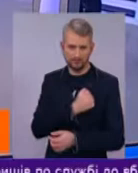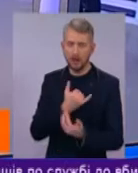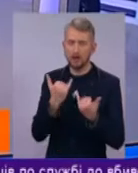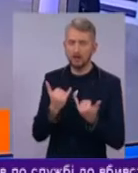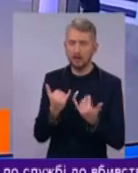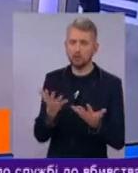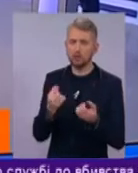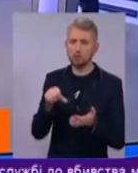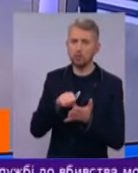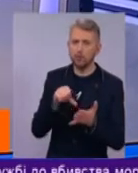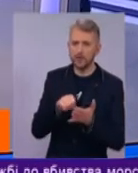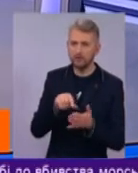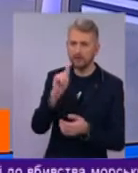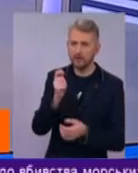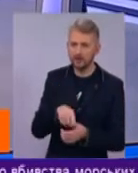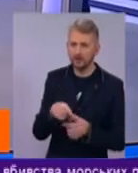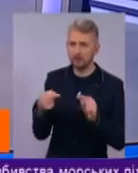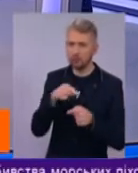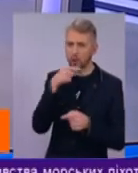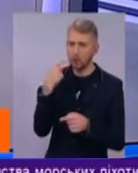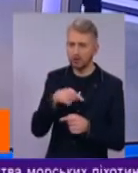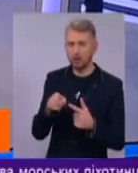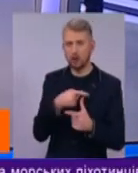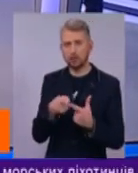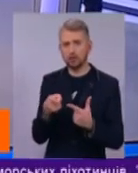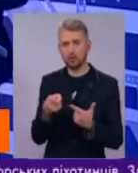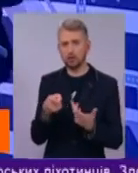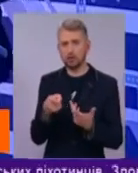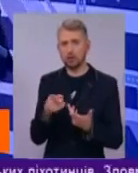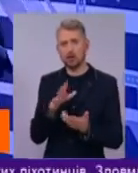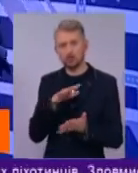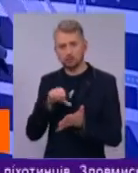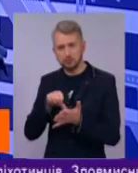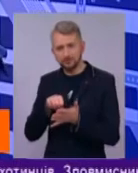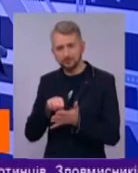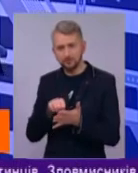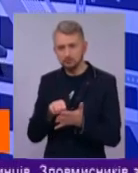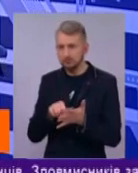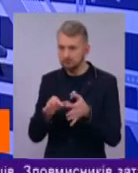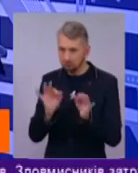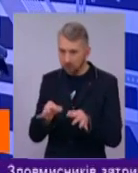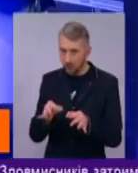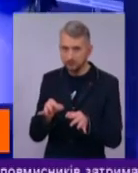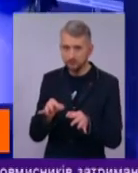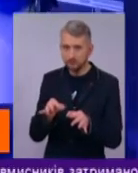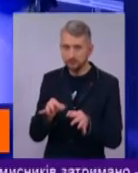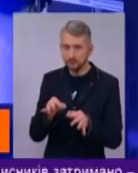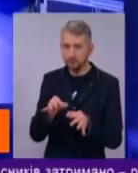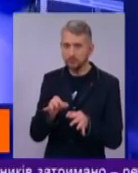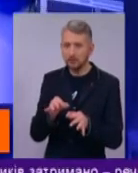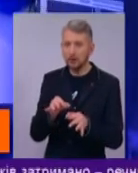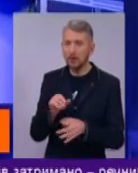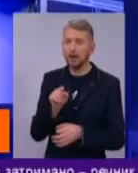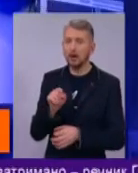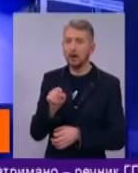беруть участь у війні з Росією, або брали участь. Чи дійсно це так? І наскільки, чи